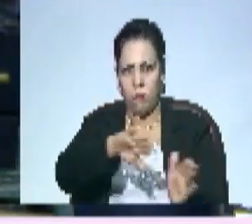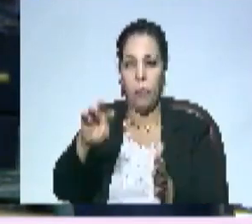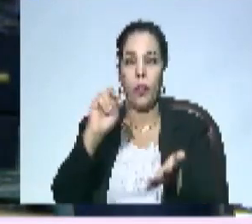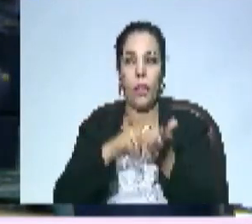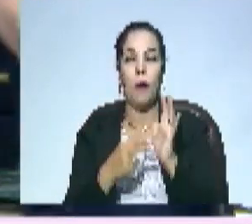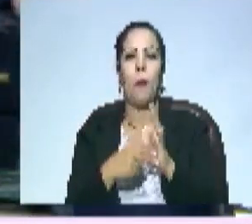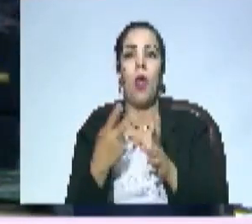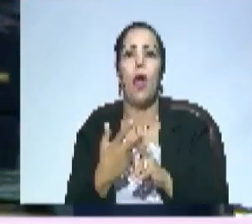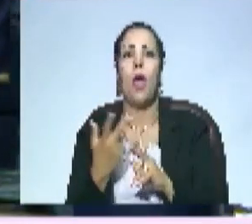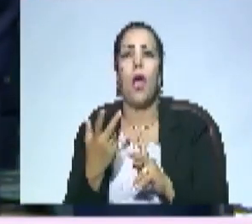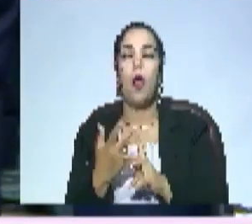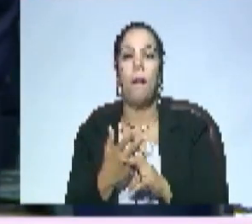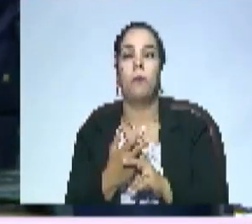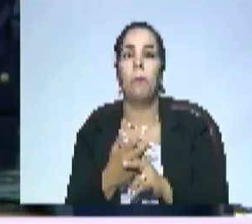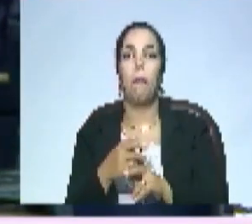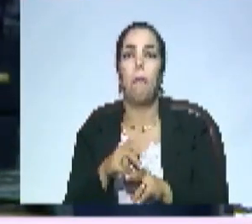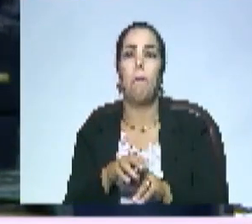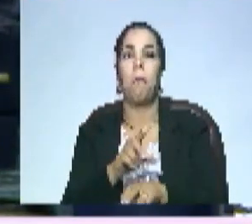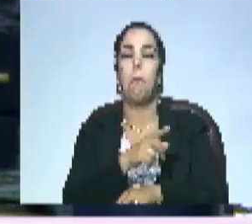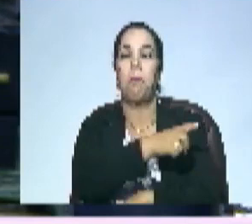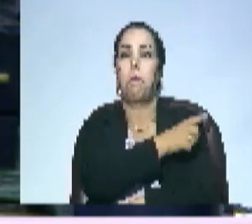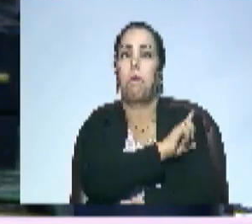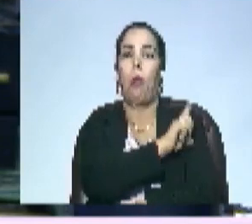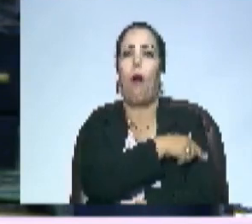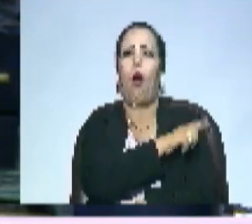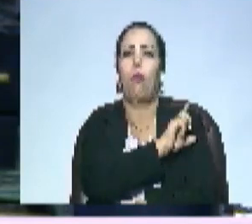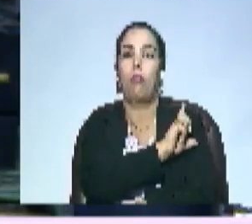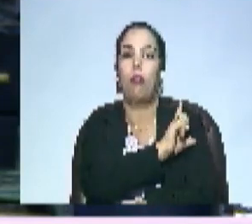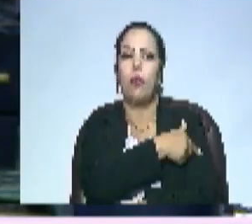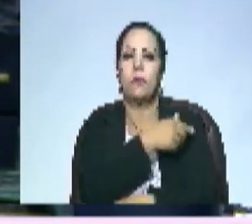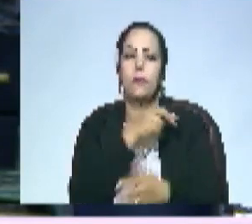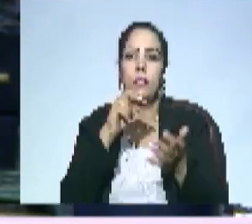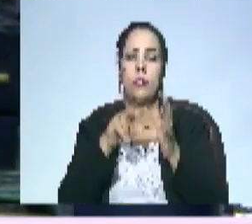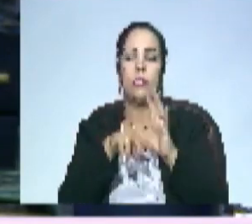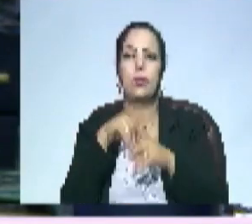بس على البطاطس البوريه اللي هي اللي هنحطها تحت